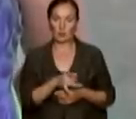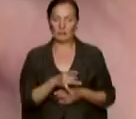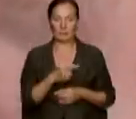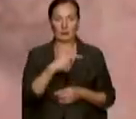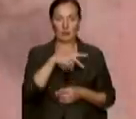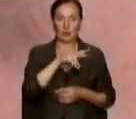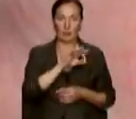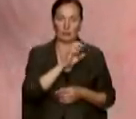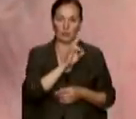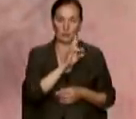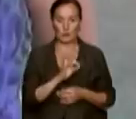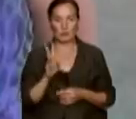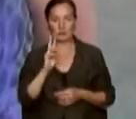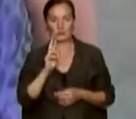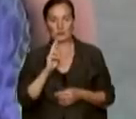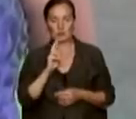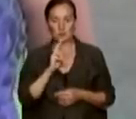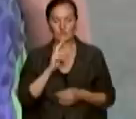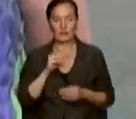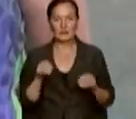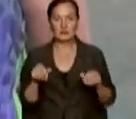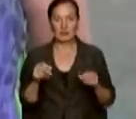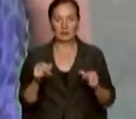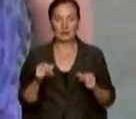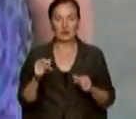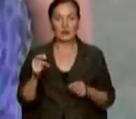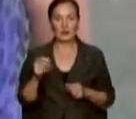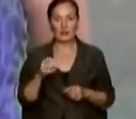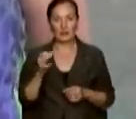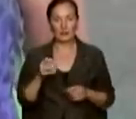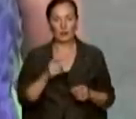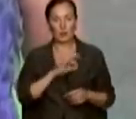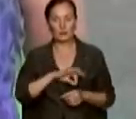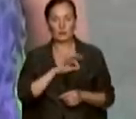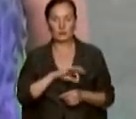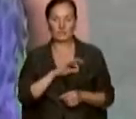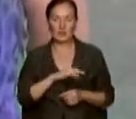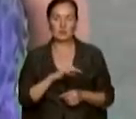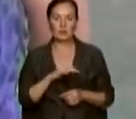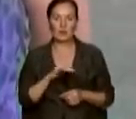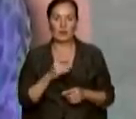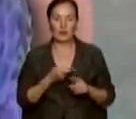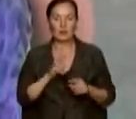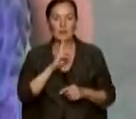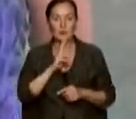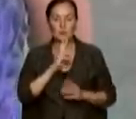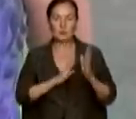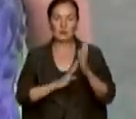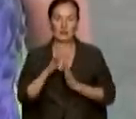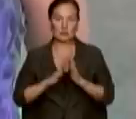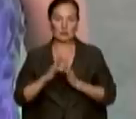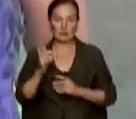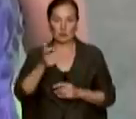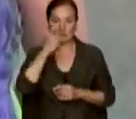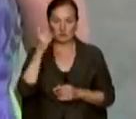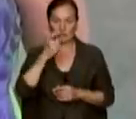Кременчуцького. Землекористувачем цього заказника є державне підприємство «Кременчуцьке лісове господарство».